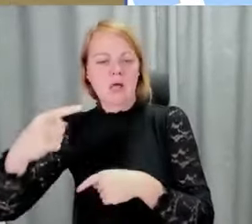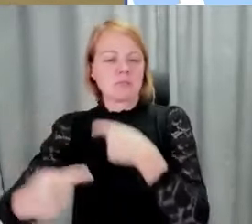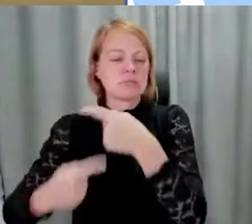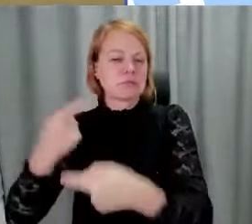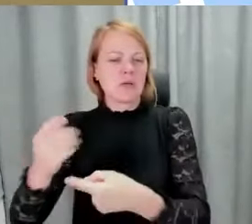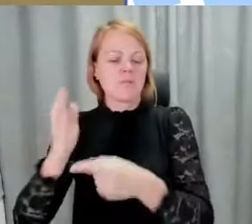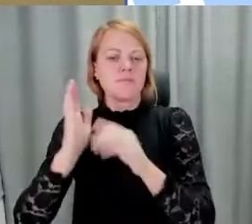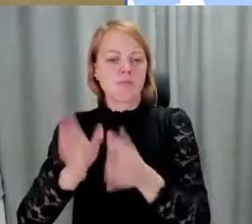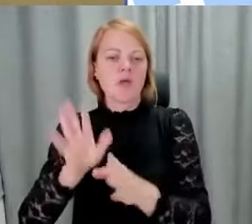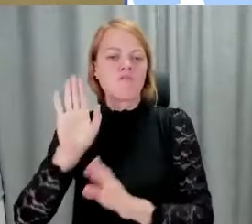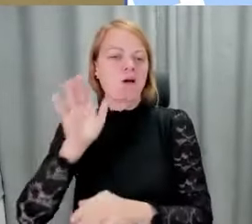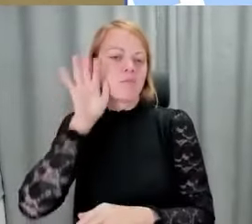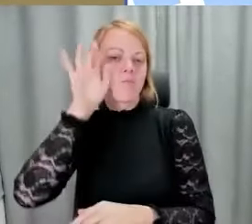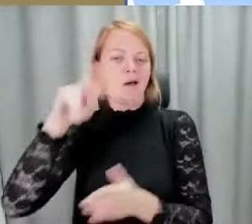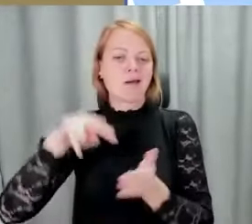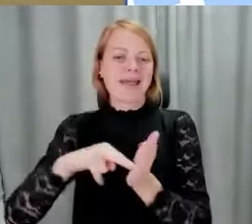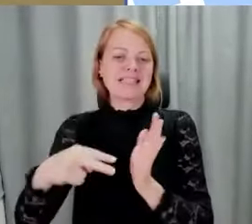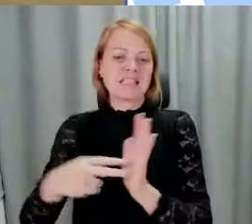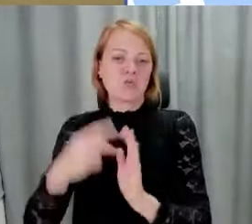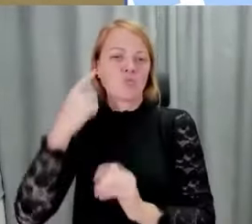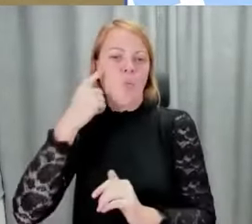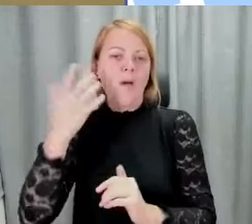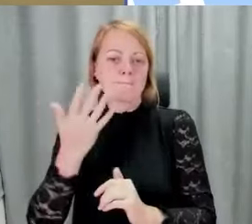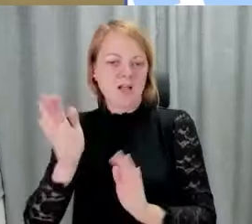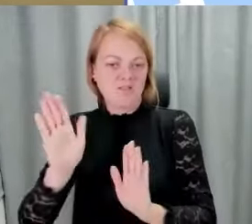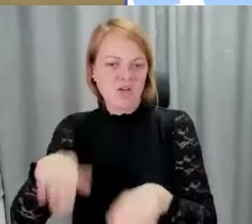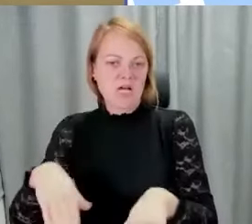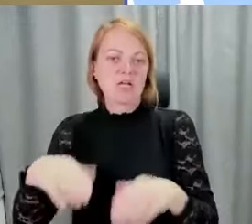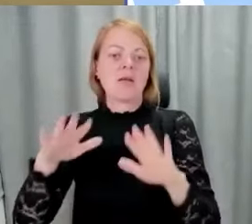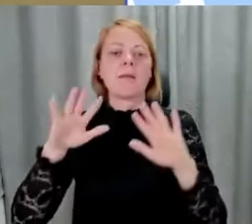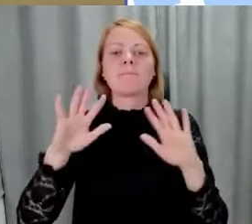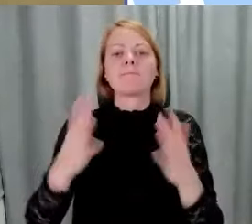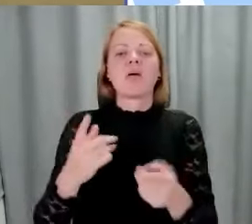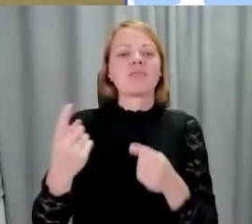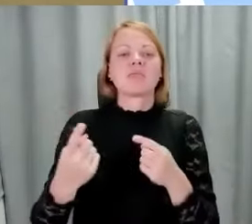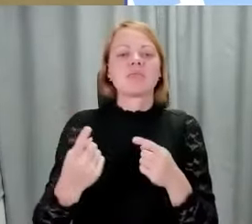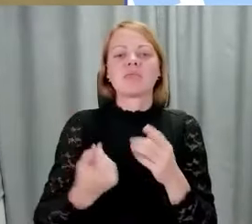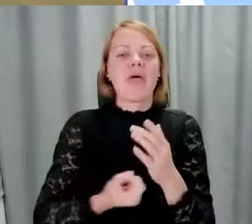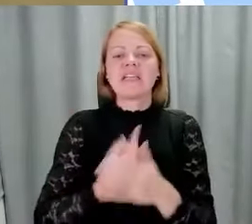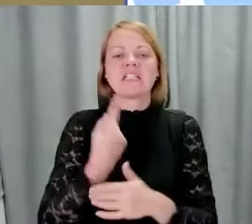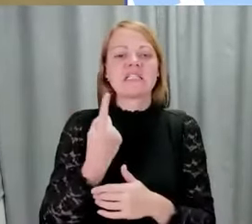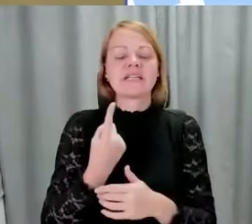var paredzēt un domāt. Bet tas neizriet no